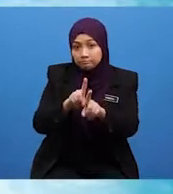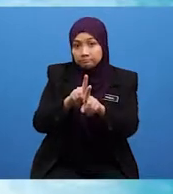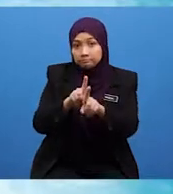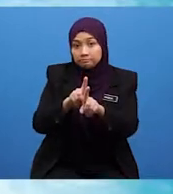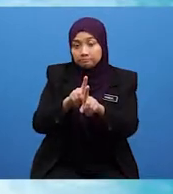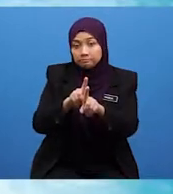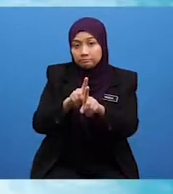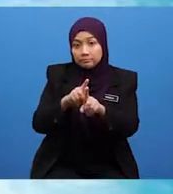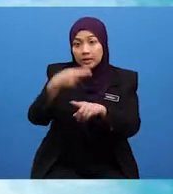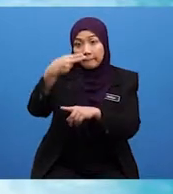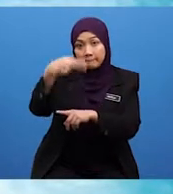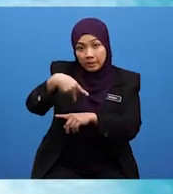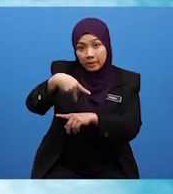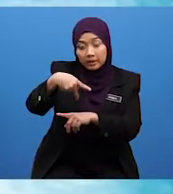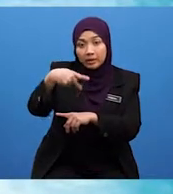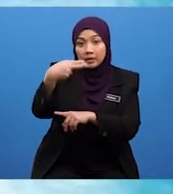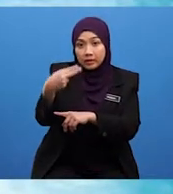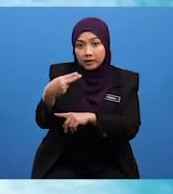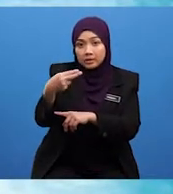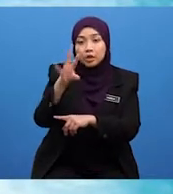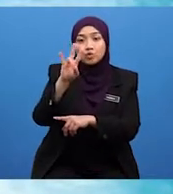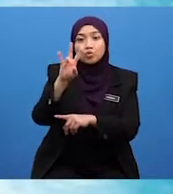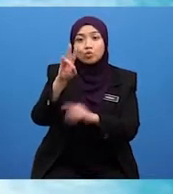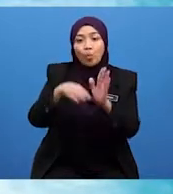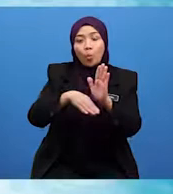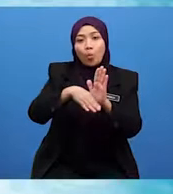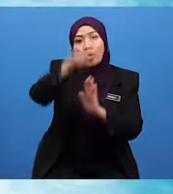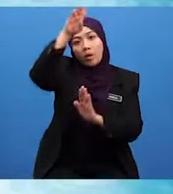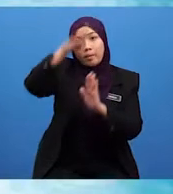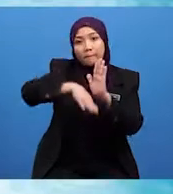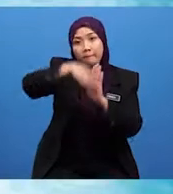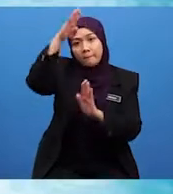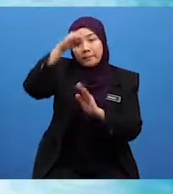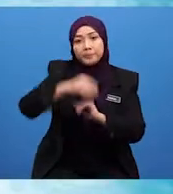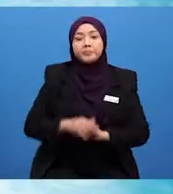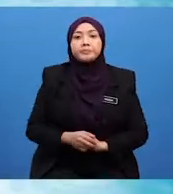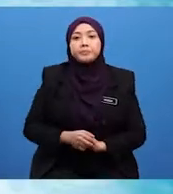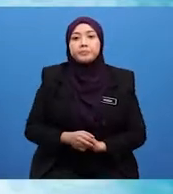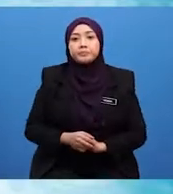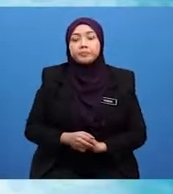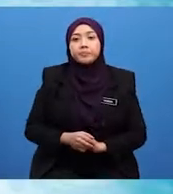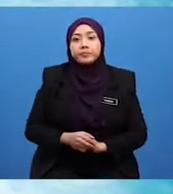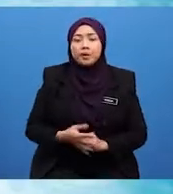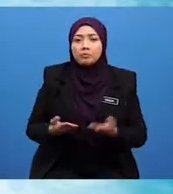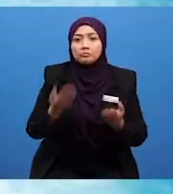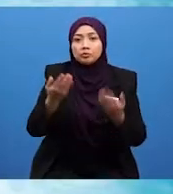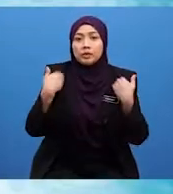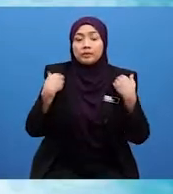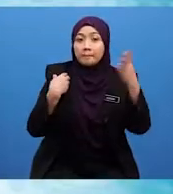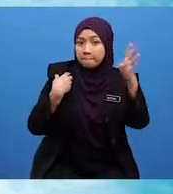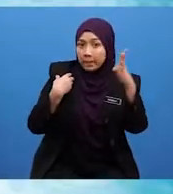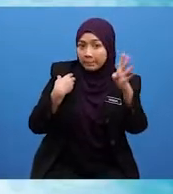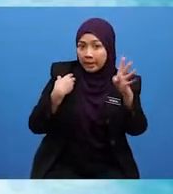Jawapannya, nilai pH 7 ke atas. Skala pH ini mempunyai 14